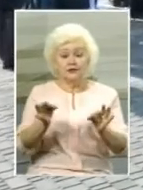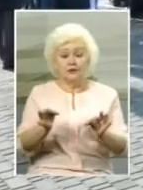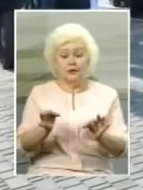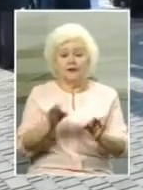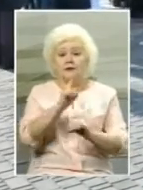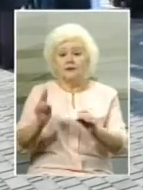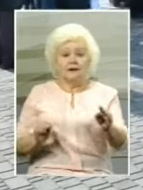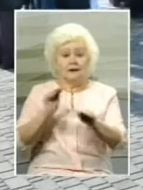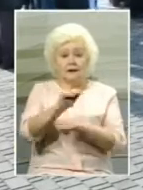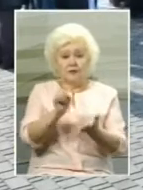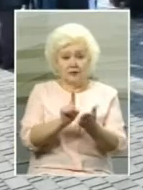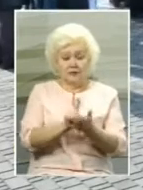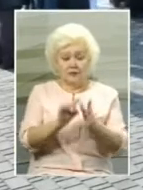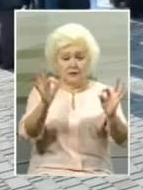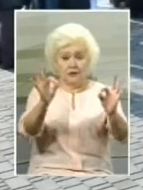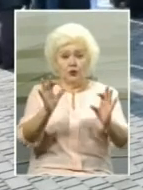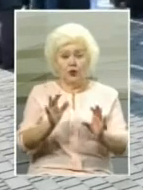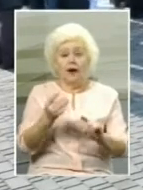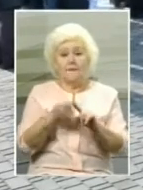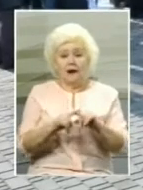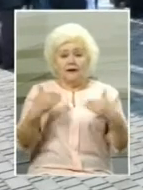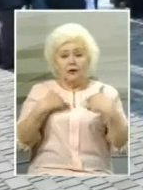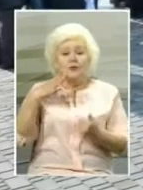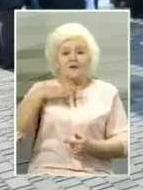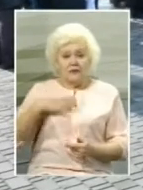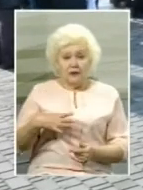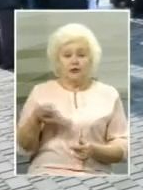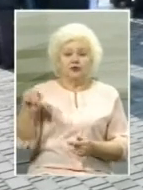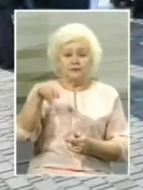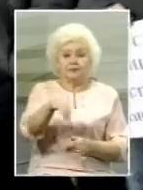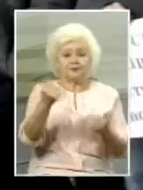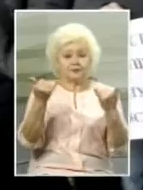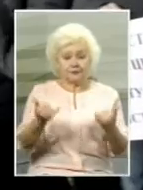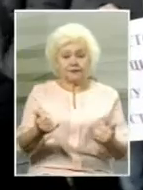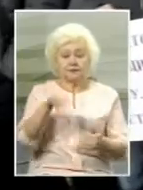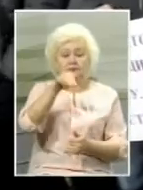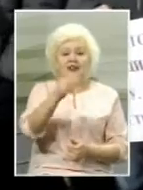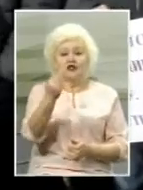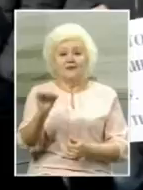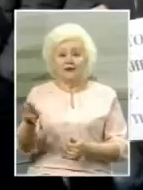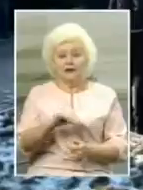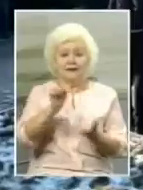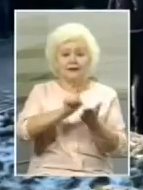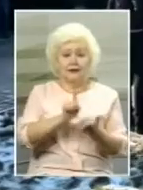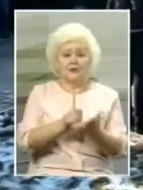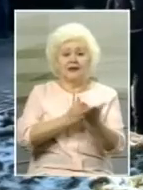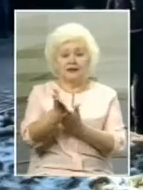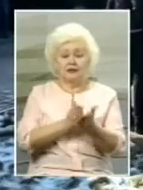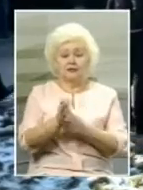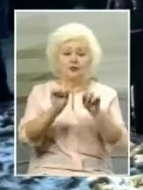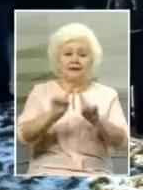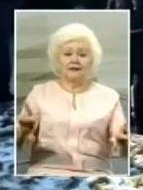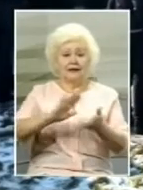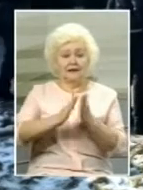никакие прибавки к пенсиям. Поэтому вот мы вынуждены выходить сегодня. Тетяна Шевченко на пенсии службе из